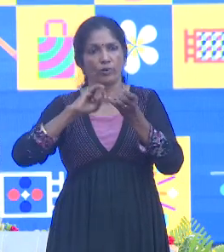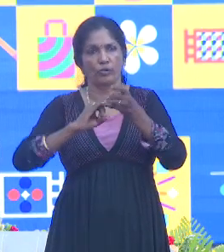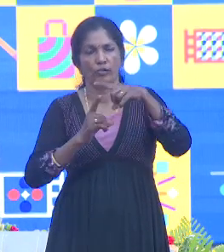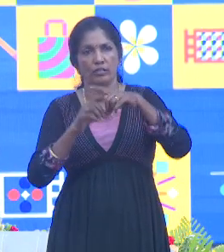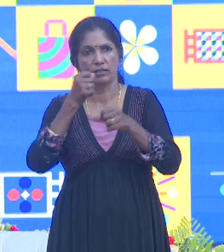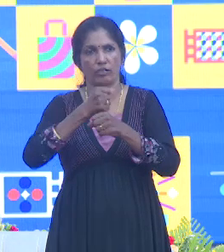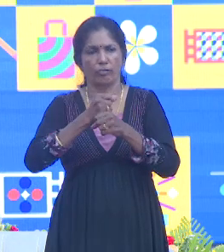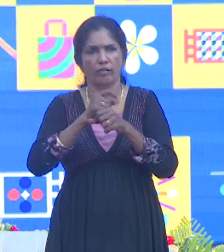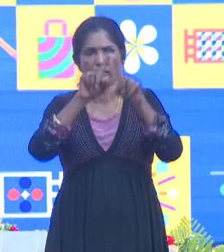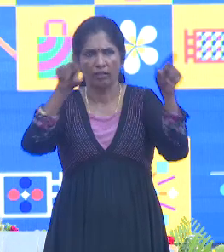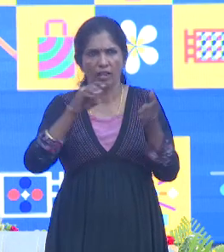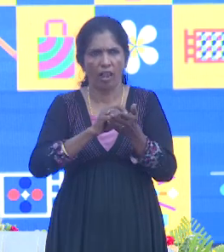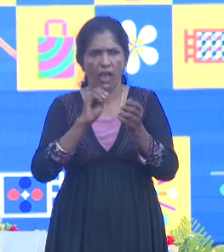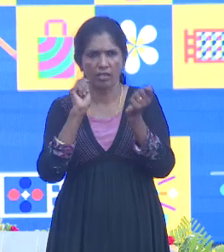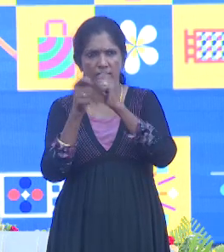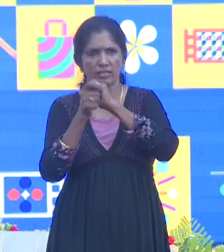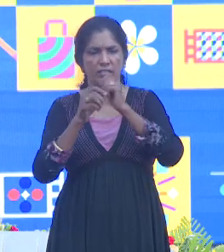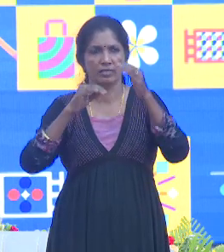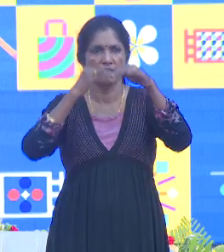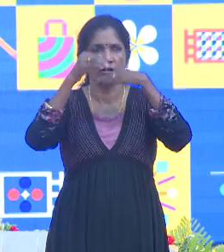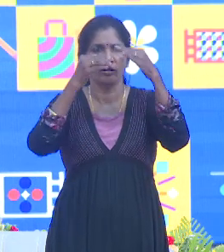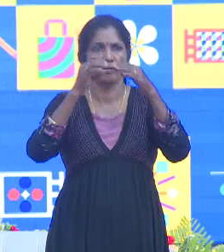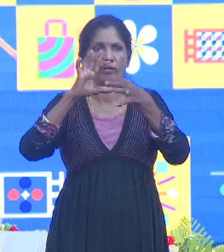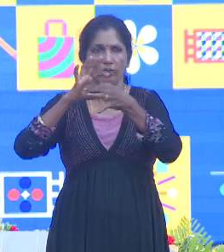ആ ഭൂപരിഷ്കരണവുമായി ബന്ധപ്പെട്ട്